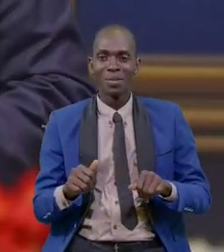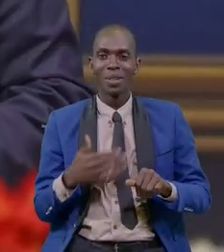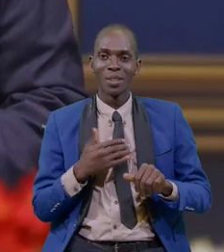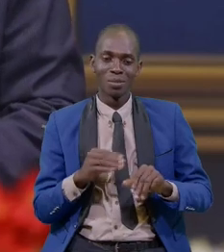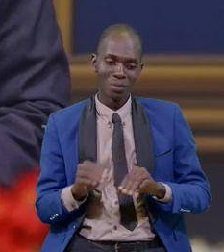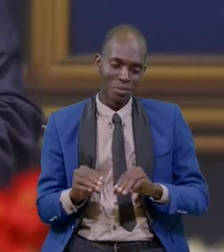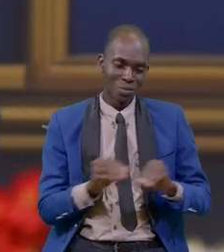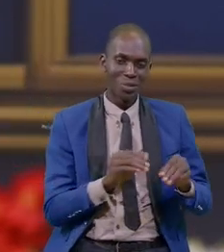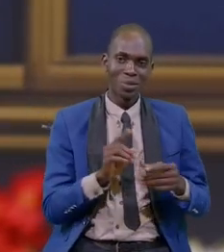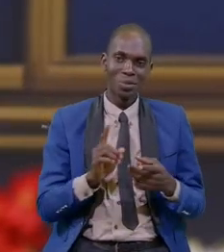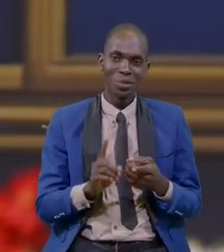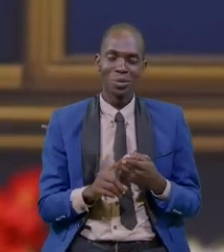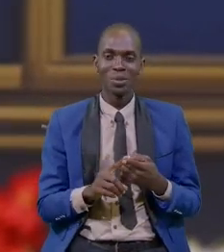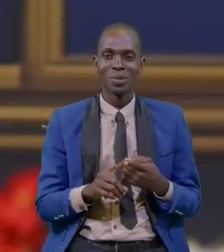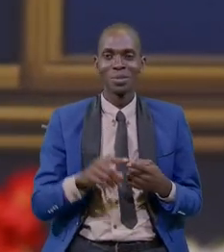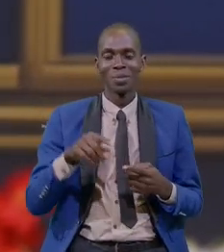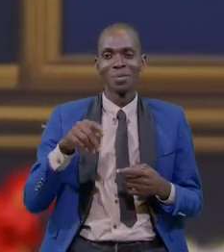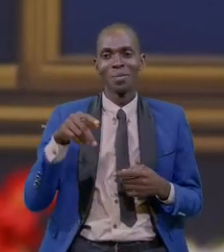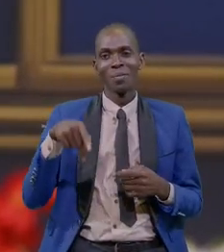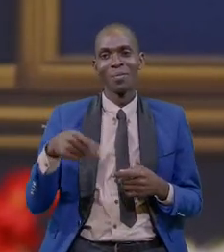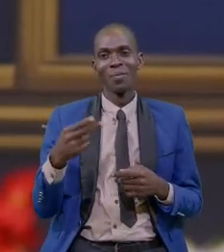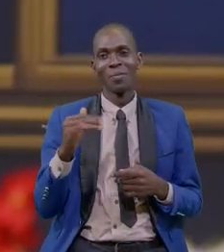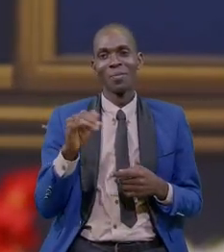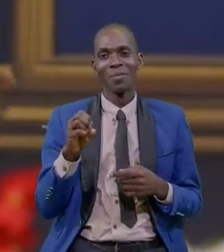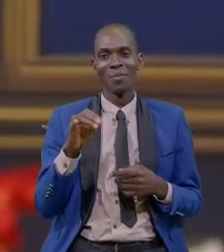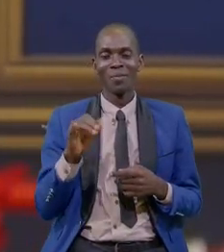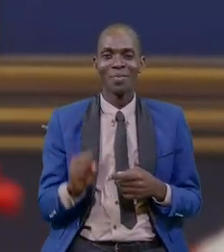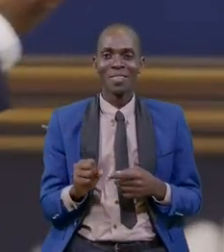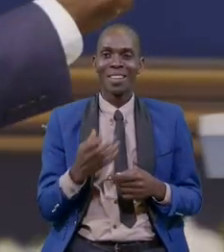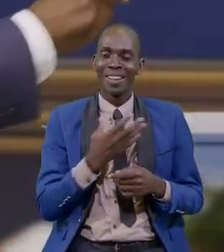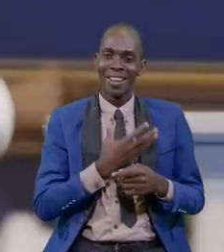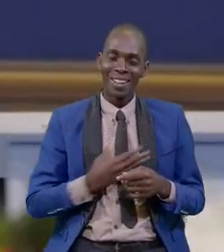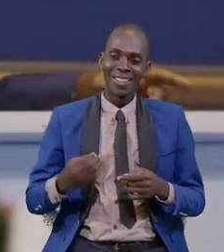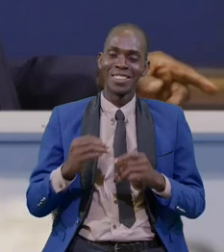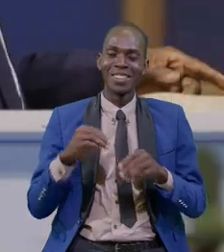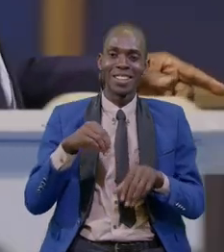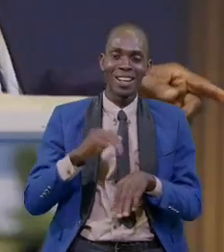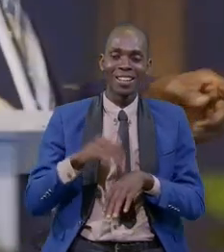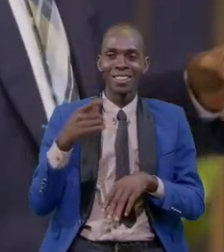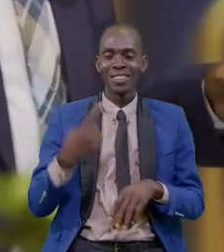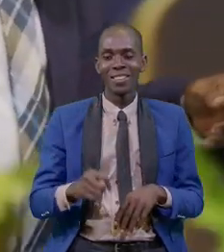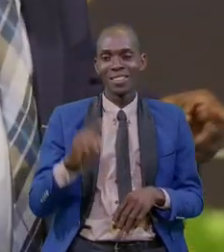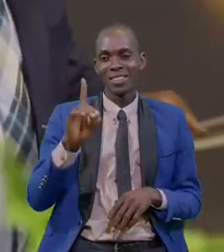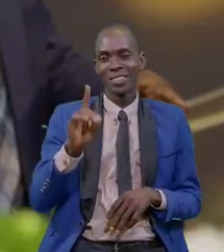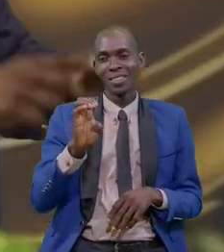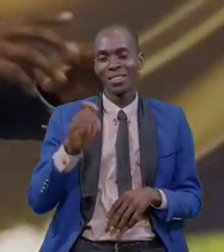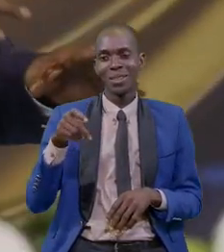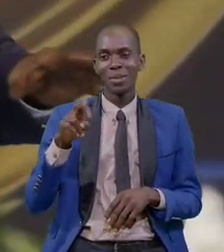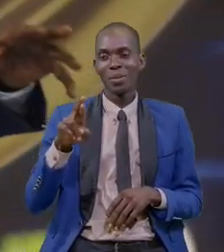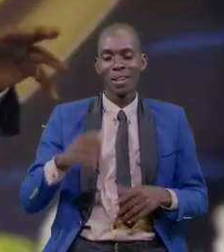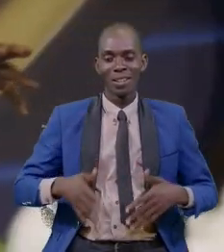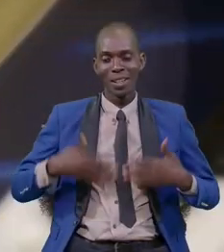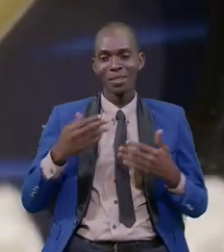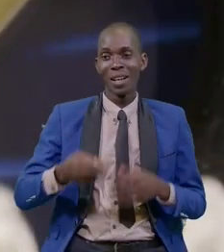endroit, à l'école de la vie profonde pour porter un coup de main. Pour dire, voici comment vous allez faire